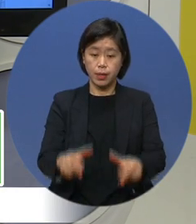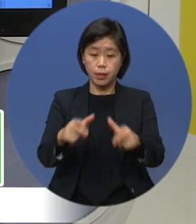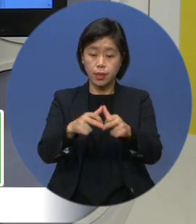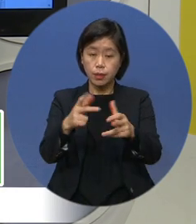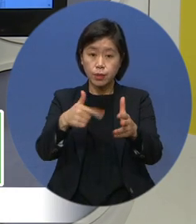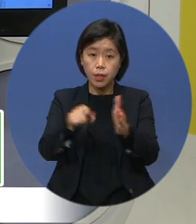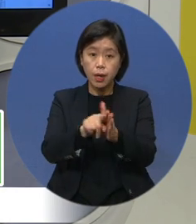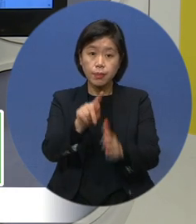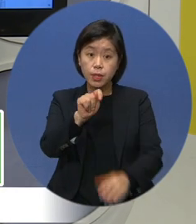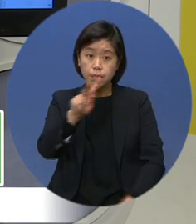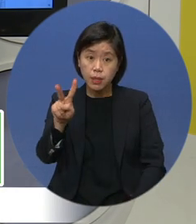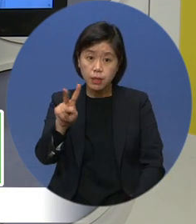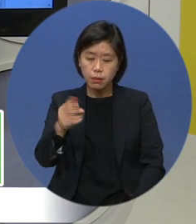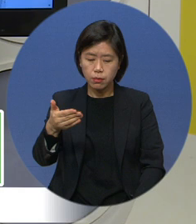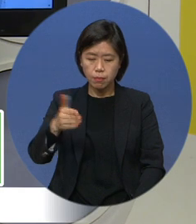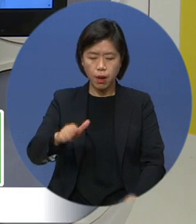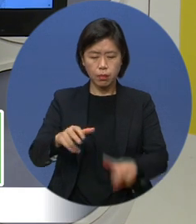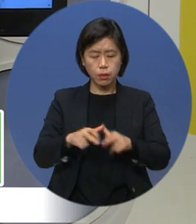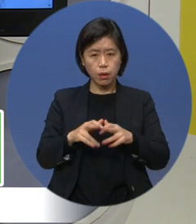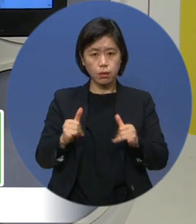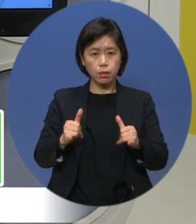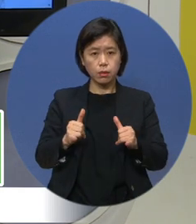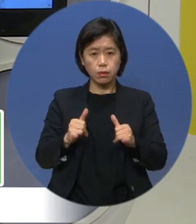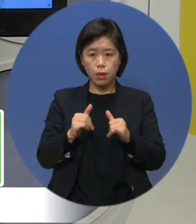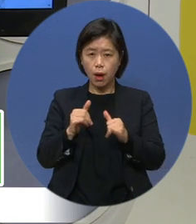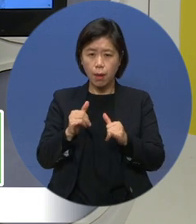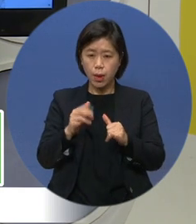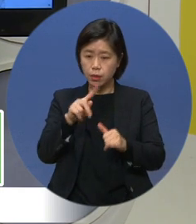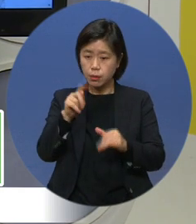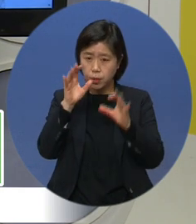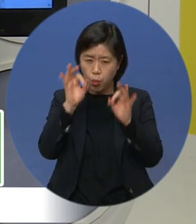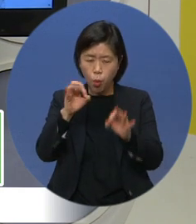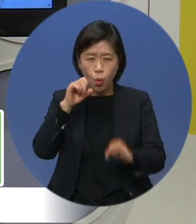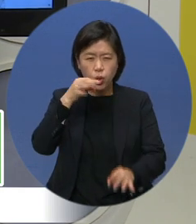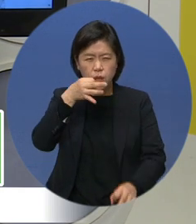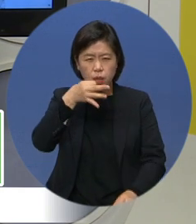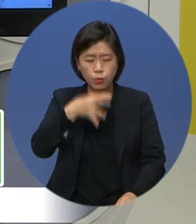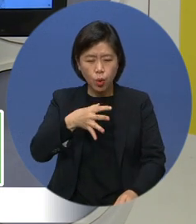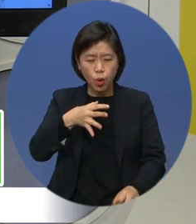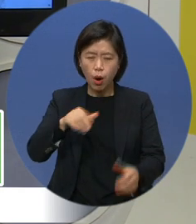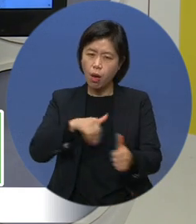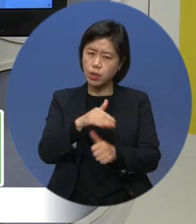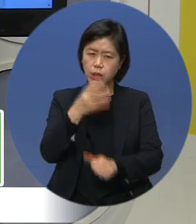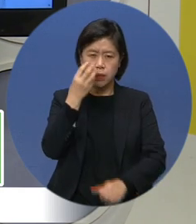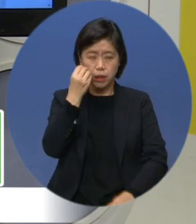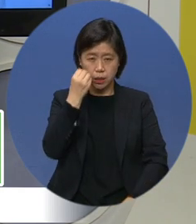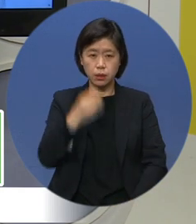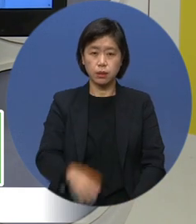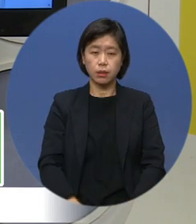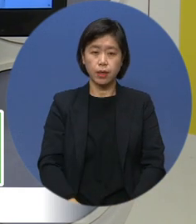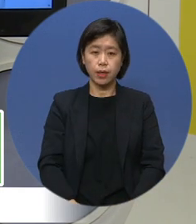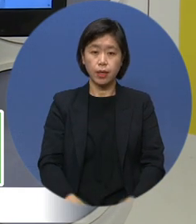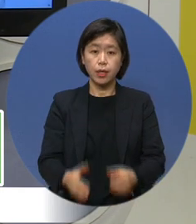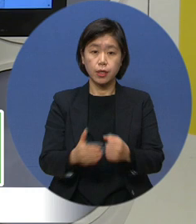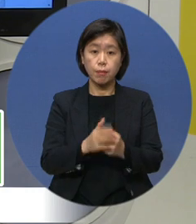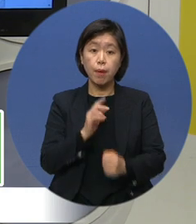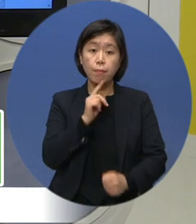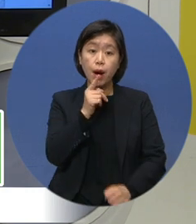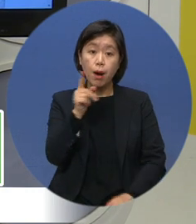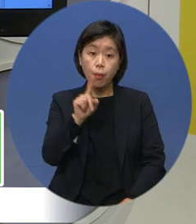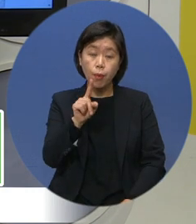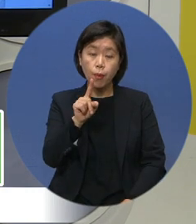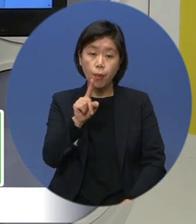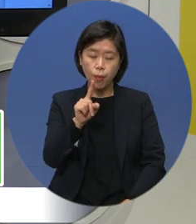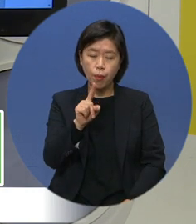찾아보기 어렵다는 현실을 지적하는 부분입니다 이 청원이 는 단일번호로 복지 tv 가 방송